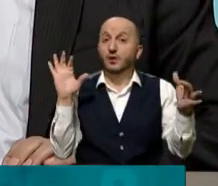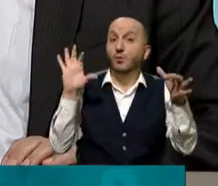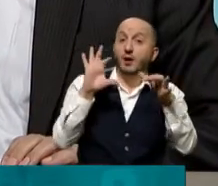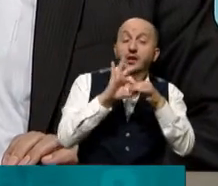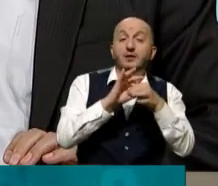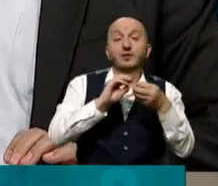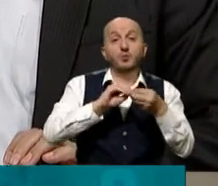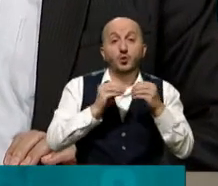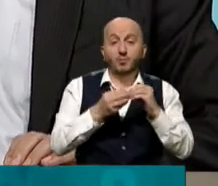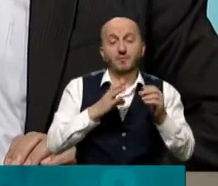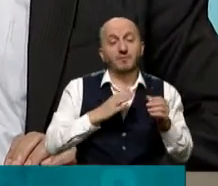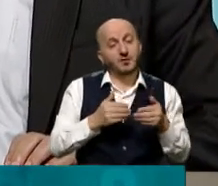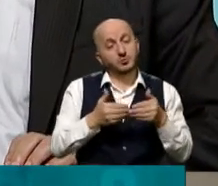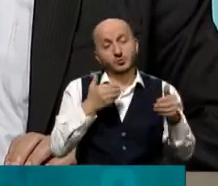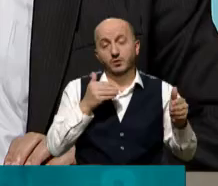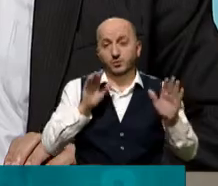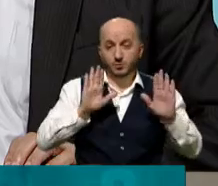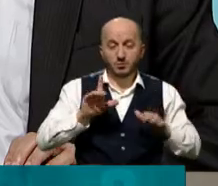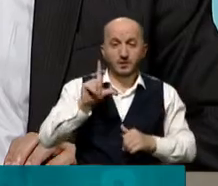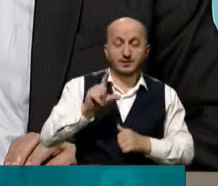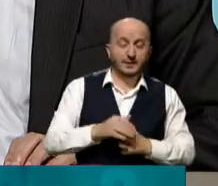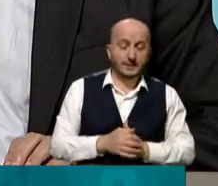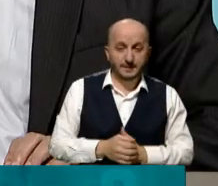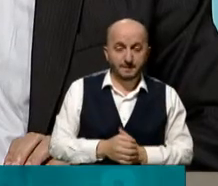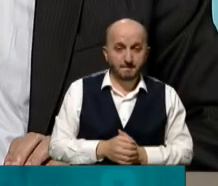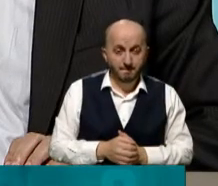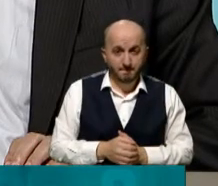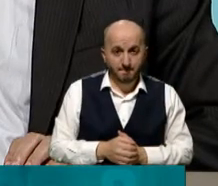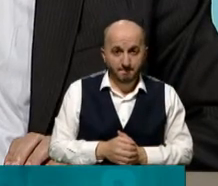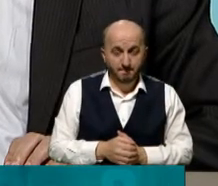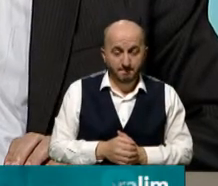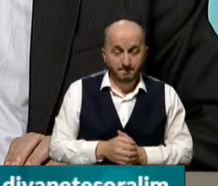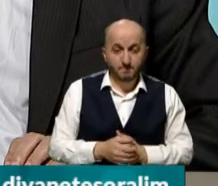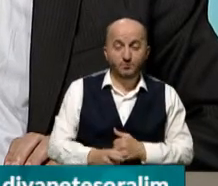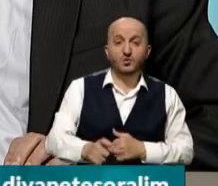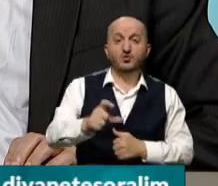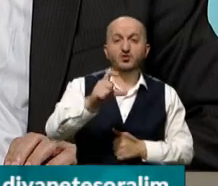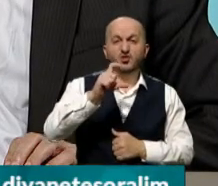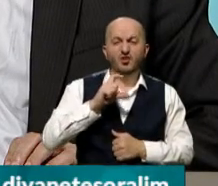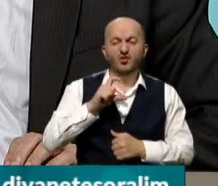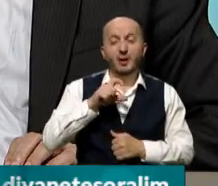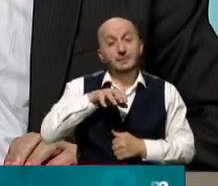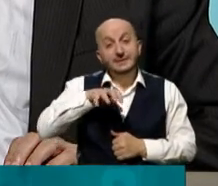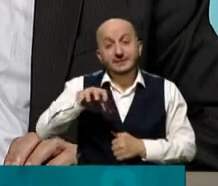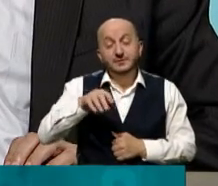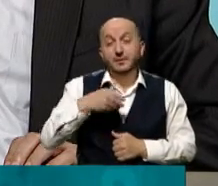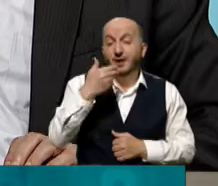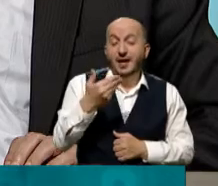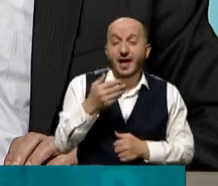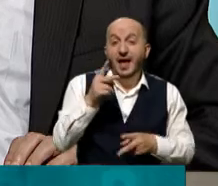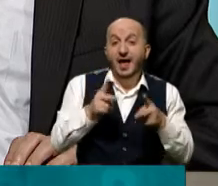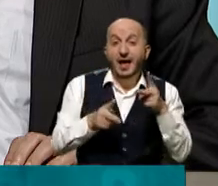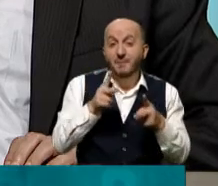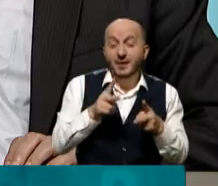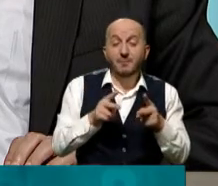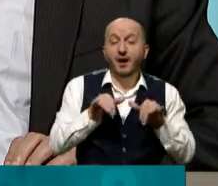vardır. Bundan uzak durmaları gerekir. Hocam siz esasında cevap kısmında bahsettiniz ama İlyas Bey şöyle demiş, hemen hemen aynı